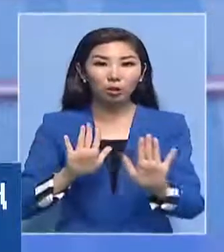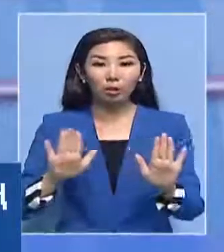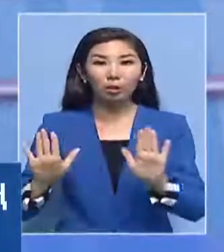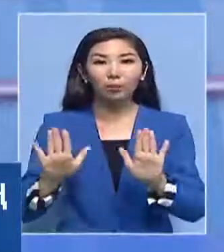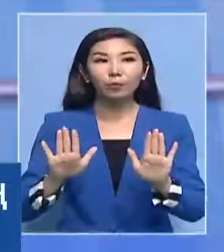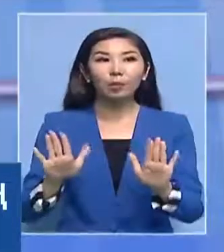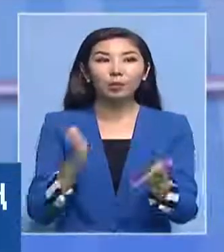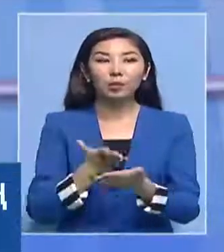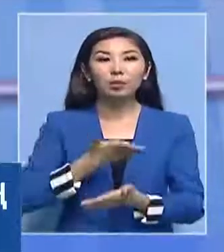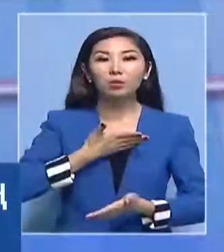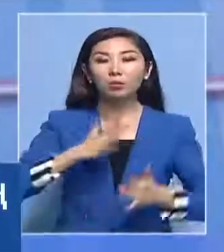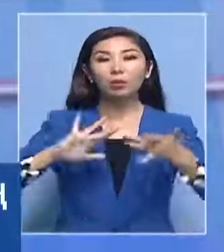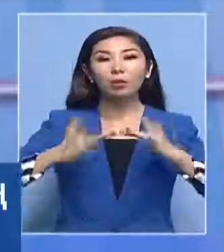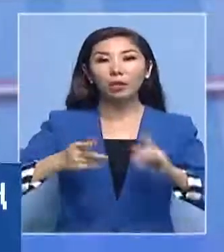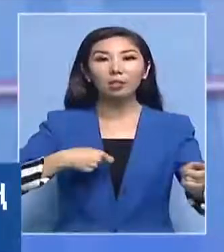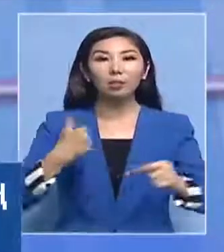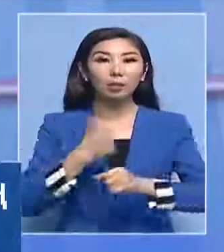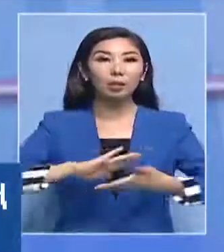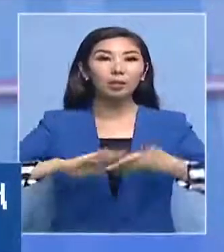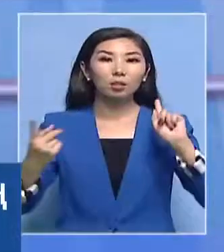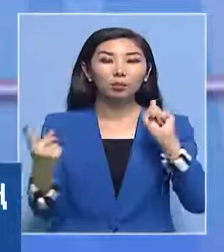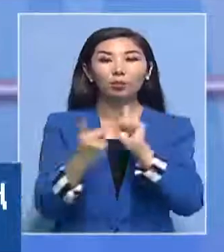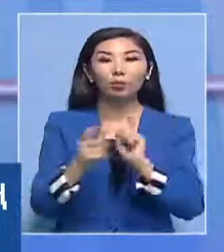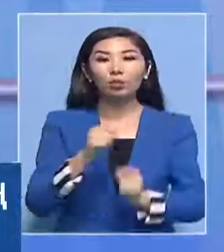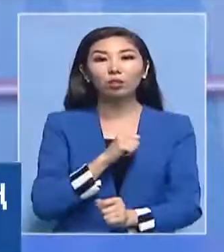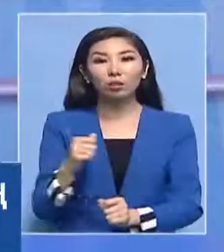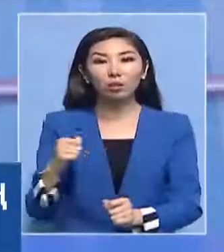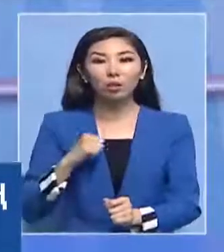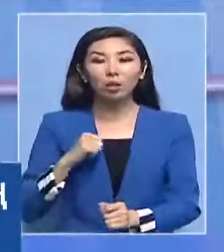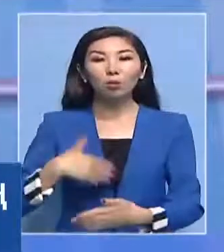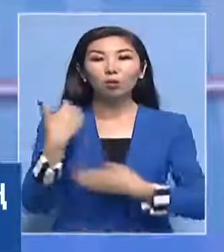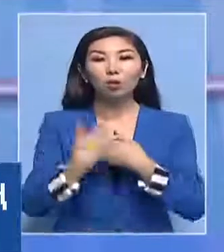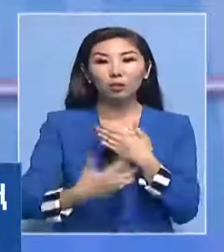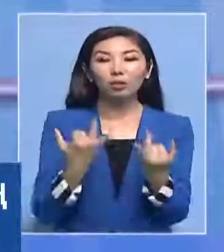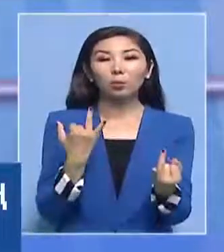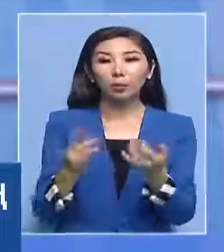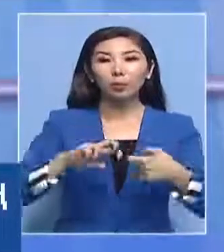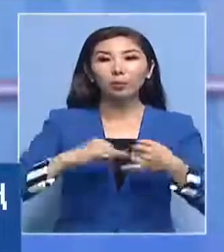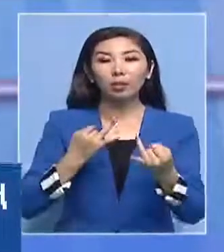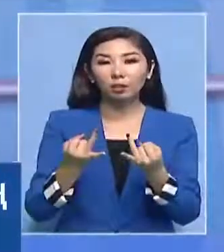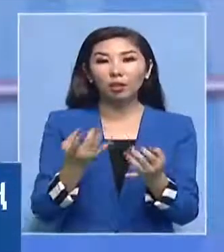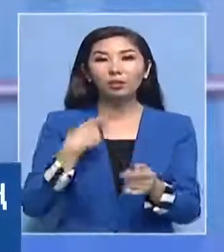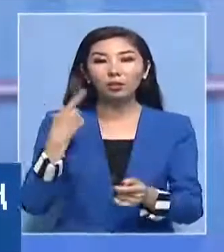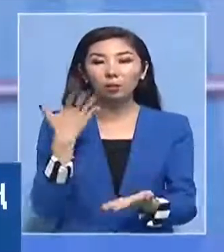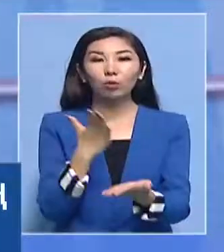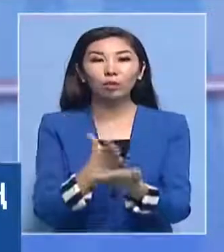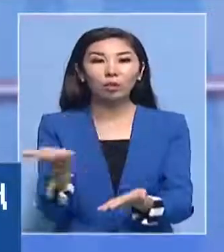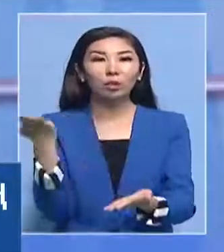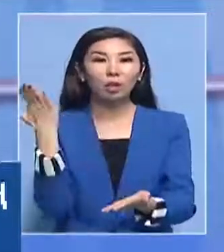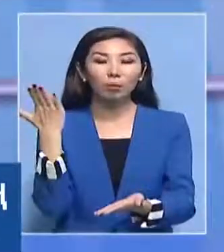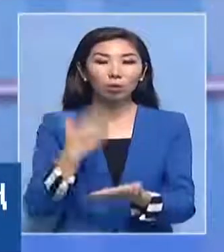Солар жаңағы біздің федерациясының басшыларымен кездесіп, өздерінің ортасына проблемаларын салды. Енді